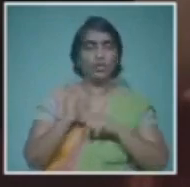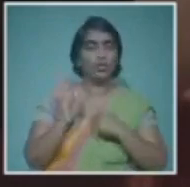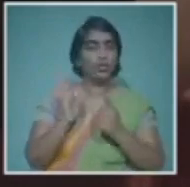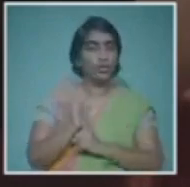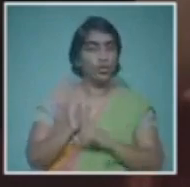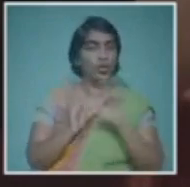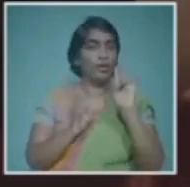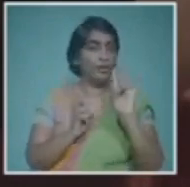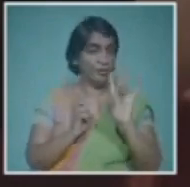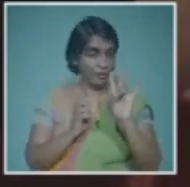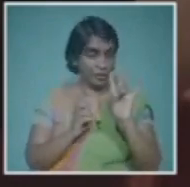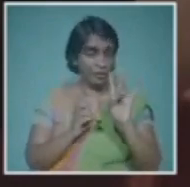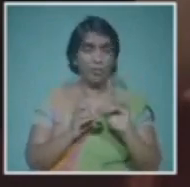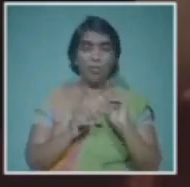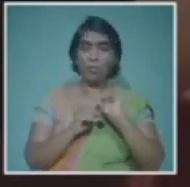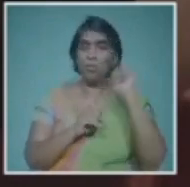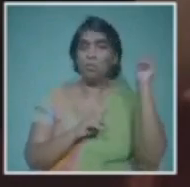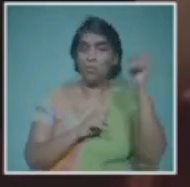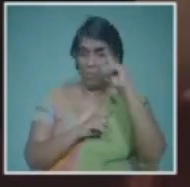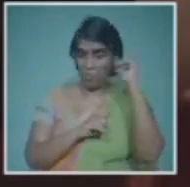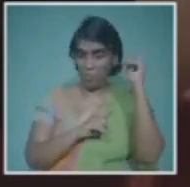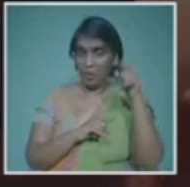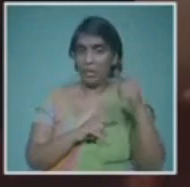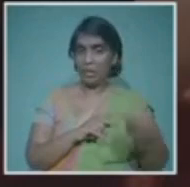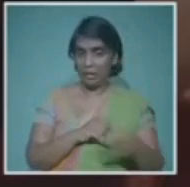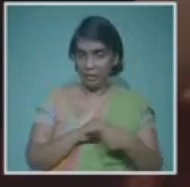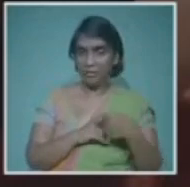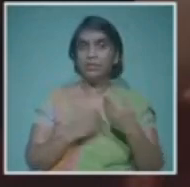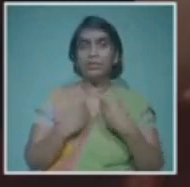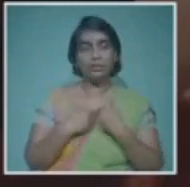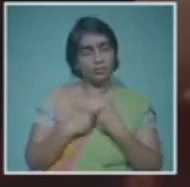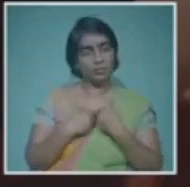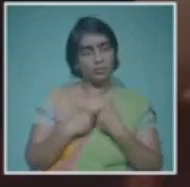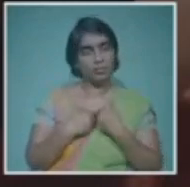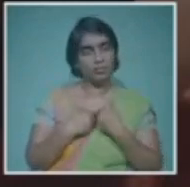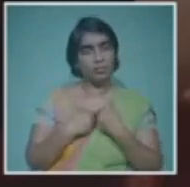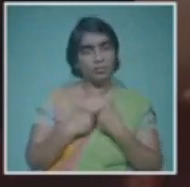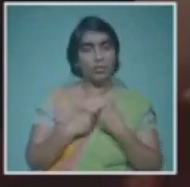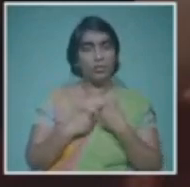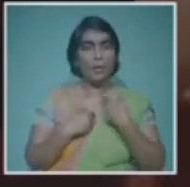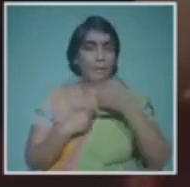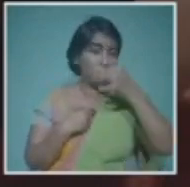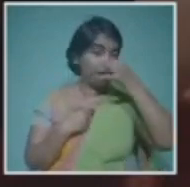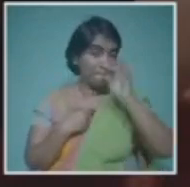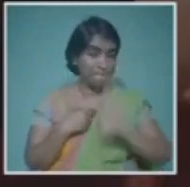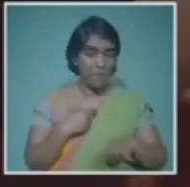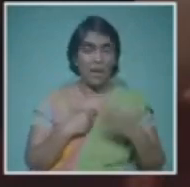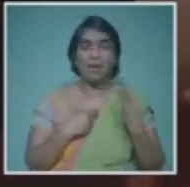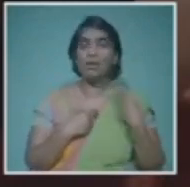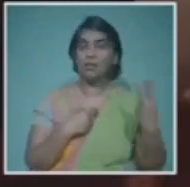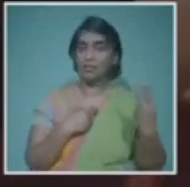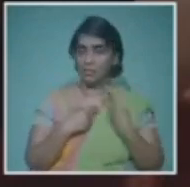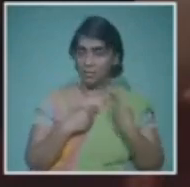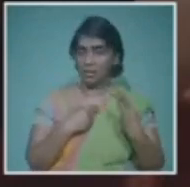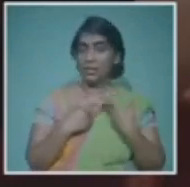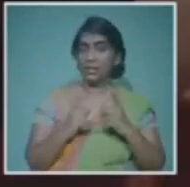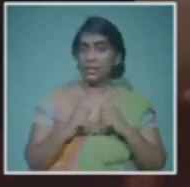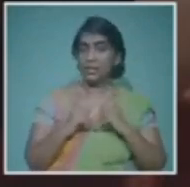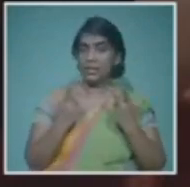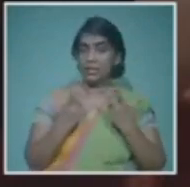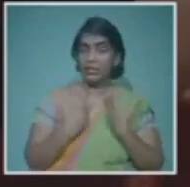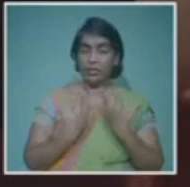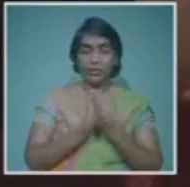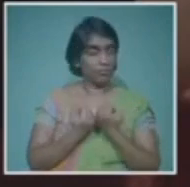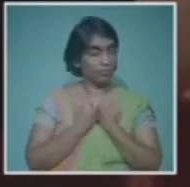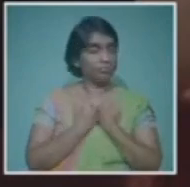මාසයේ 25 වෙනිදා පුරපස්වල දවසේ මමත් මගේ පුංචි මල්ලිත් අපි දෙදෙනාගේ ජීවිතය